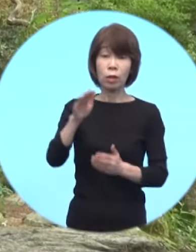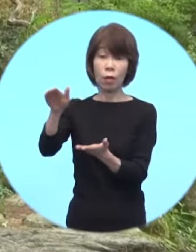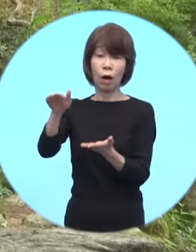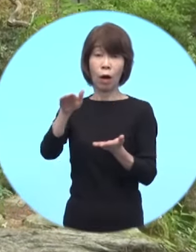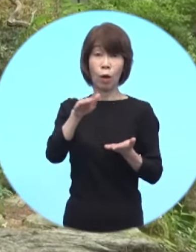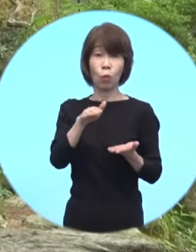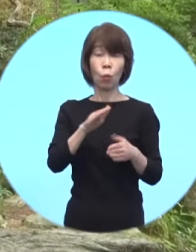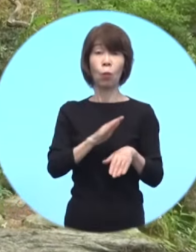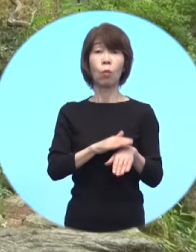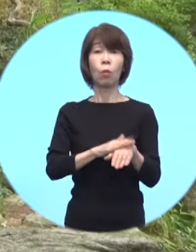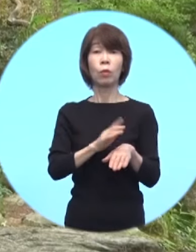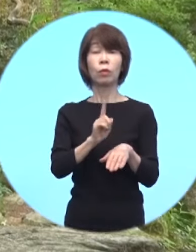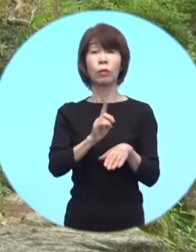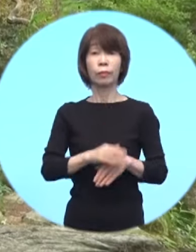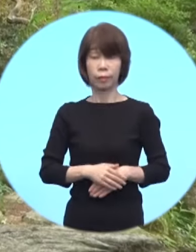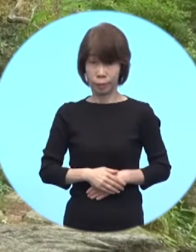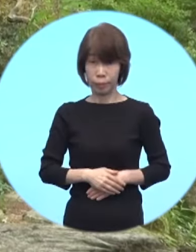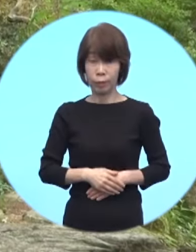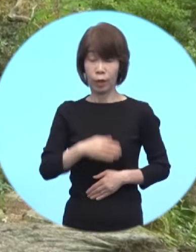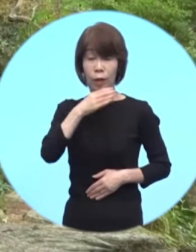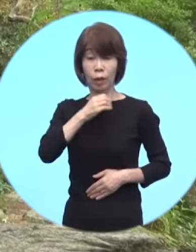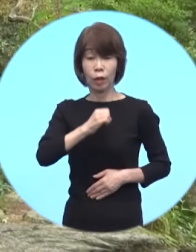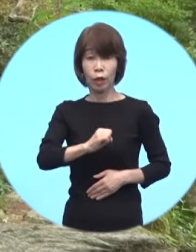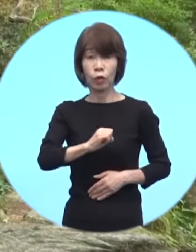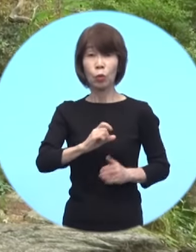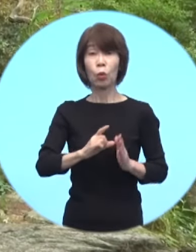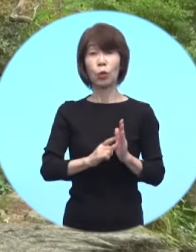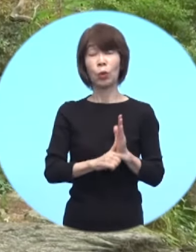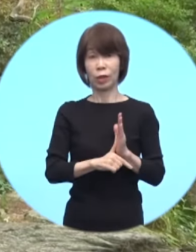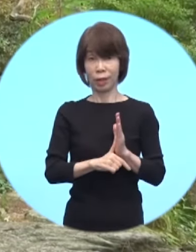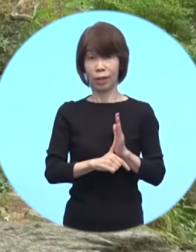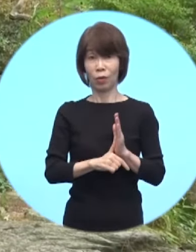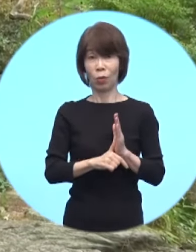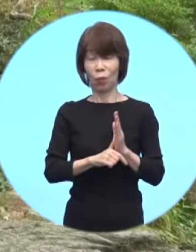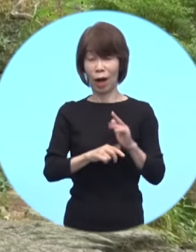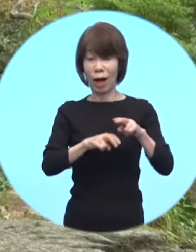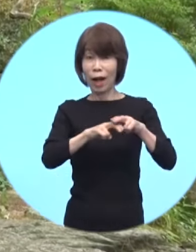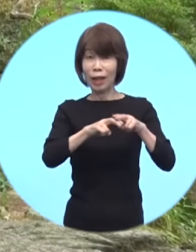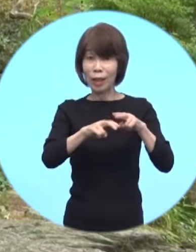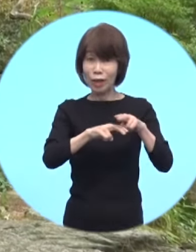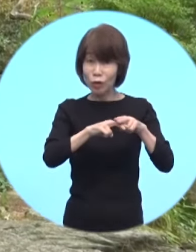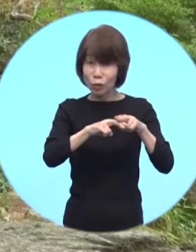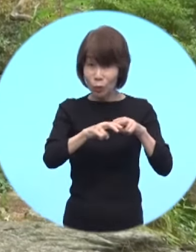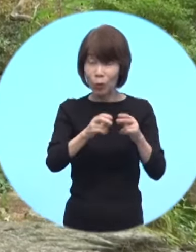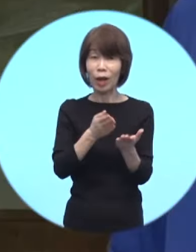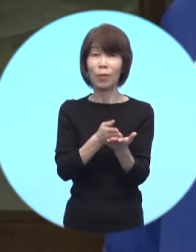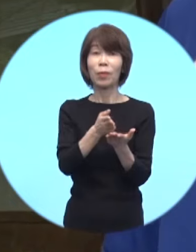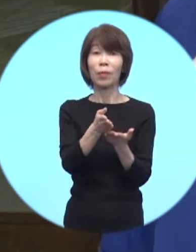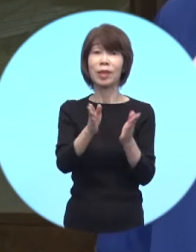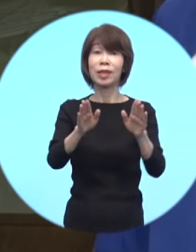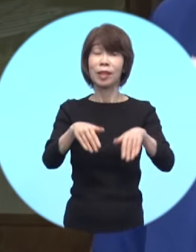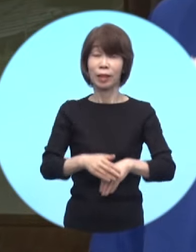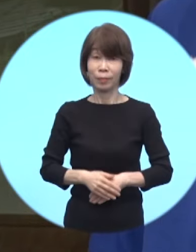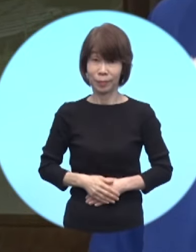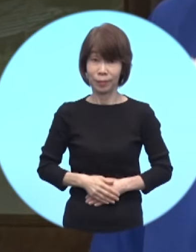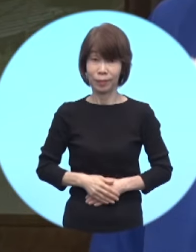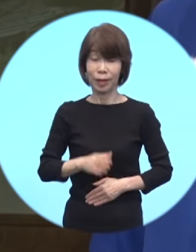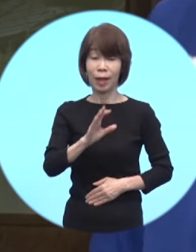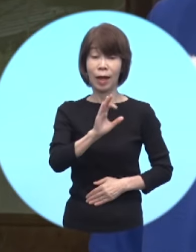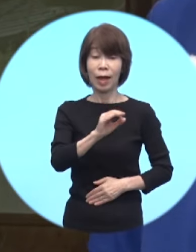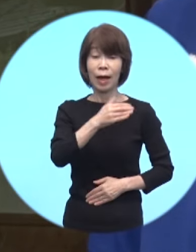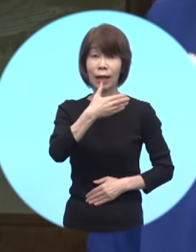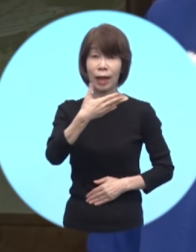でしょう？ 近代になると鉄道ですね、がまた敷かれたりしてきますので、金沢駅も